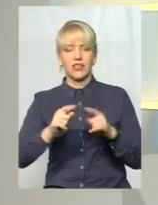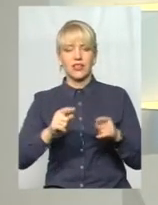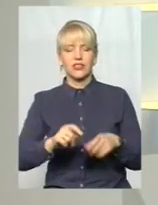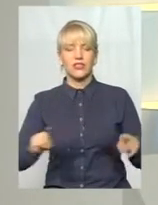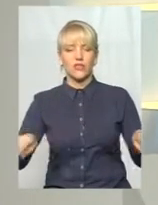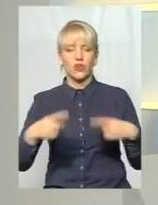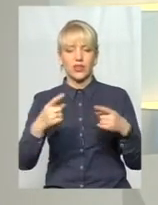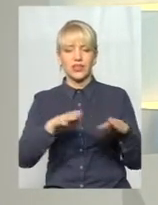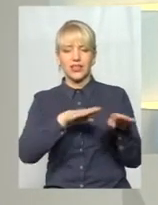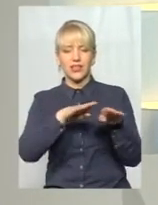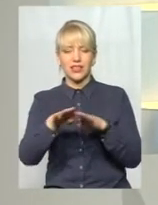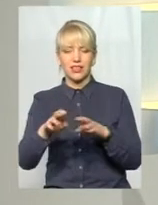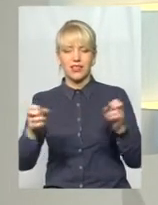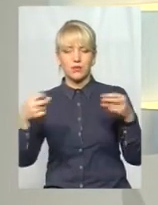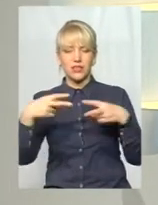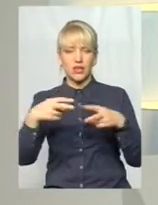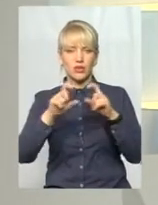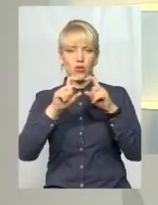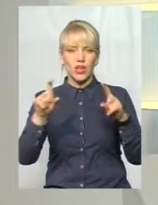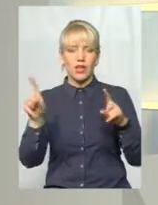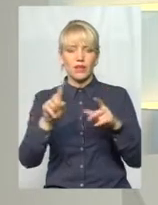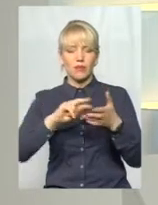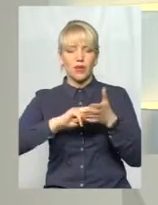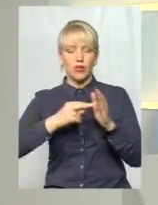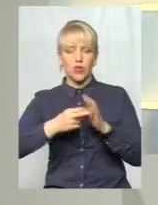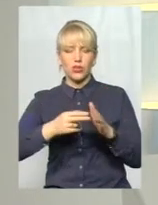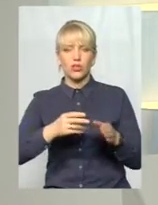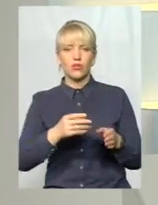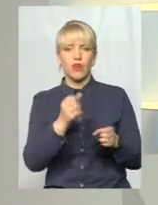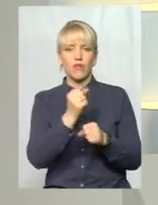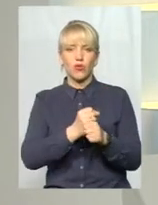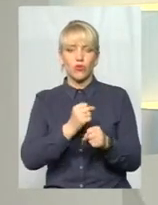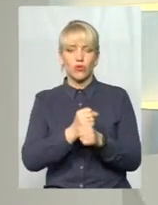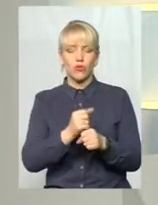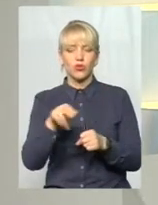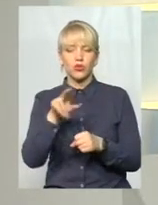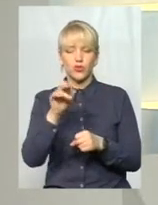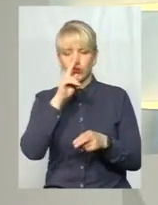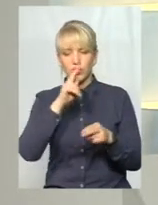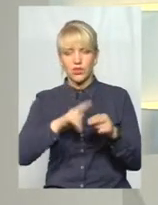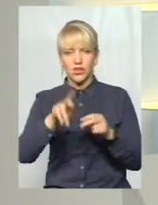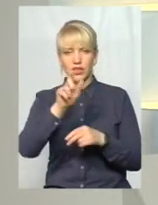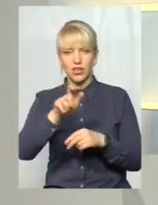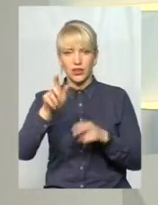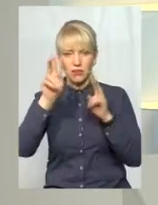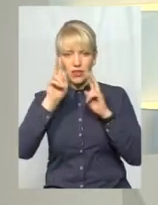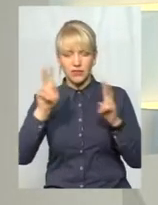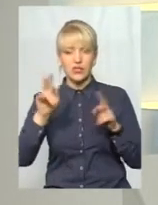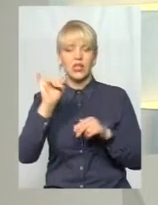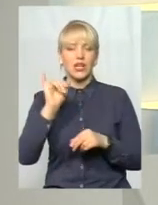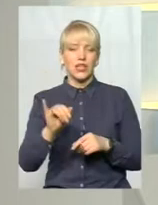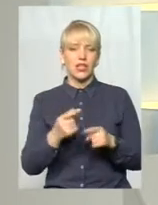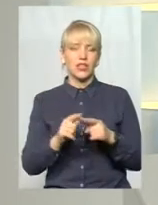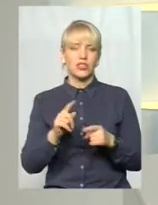спеціалізований орган, який би координував роботу щодо зниклих безвісти та ухвалити спецзакон, який би законодавчо